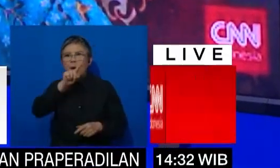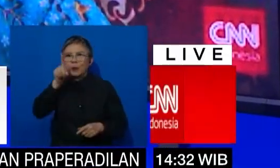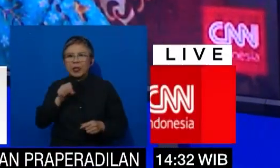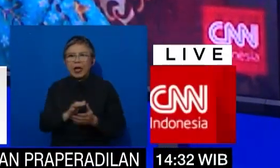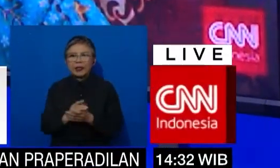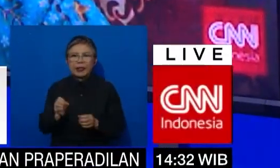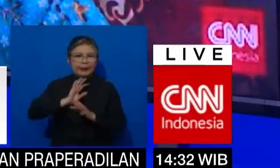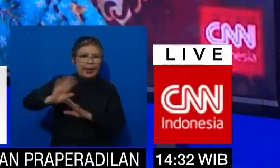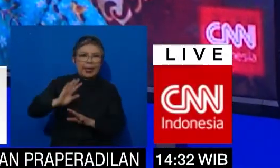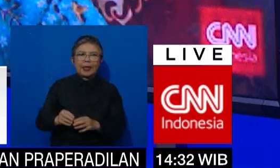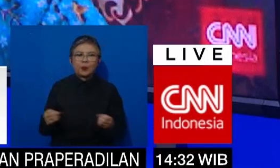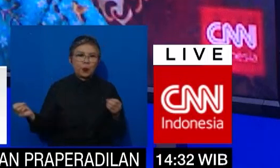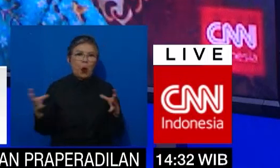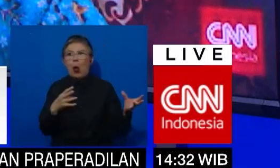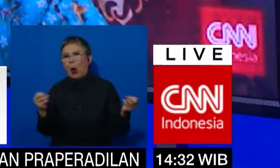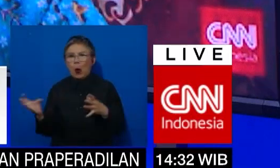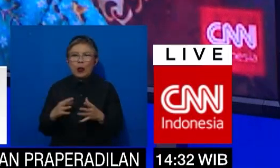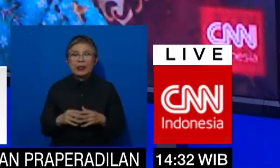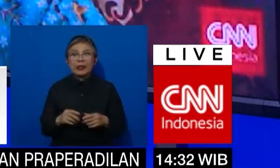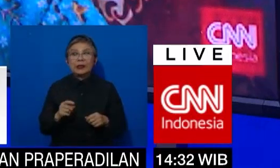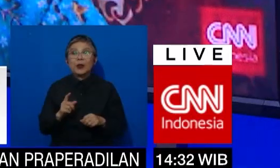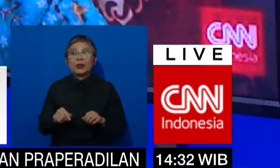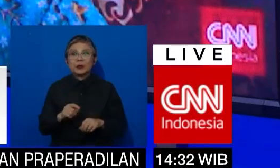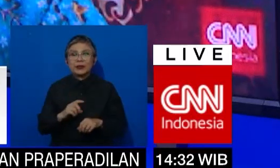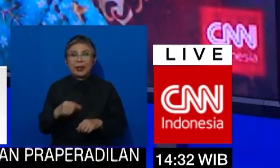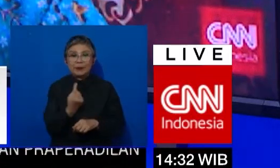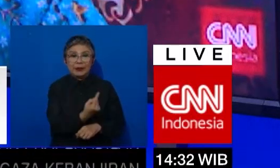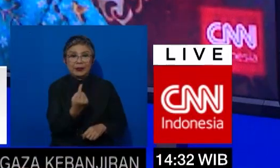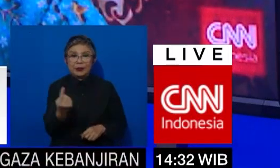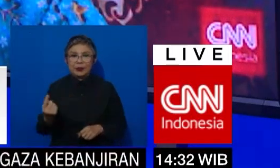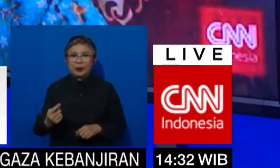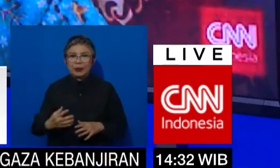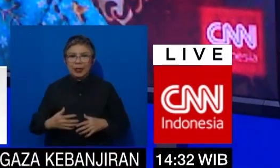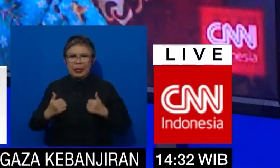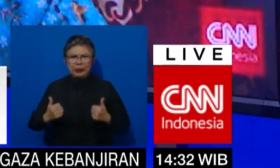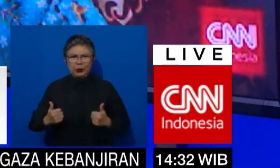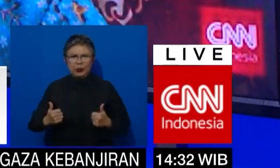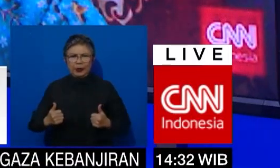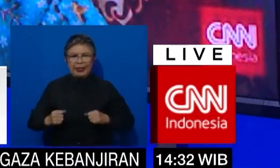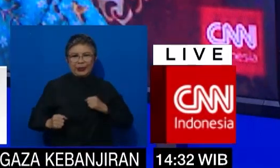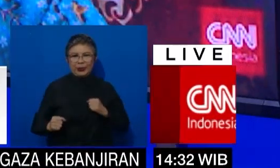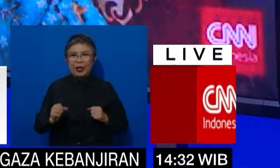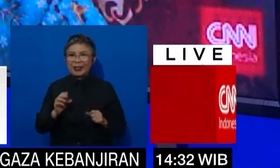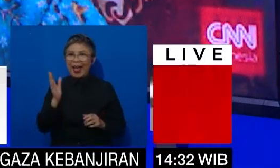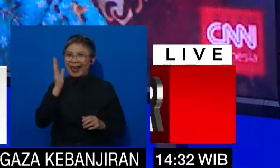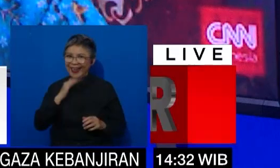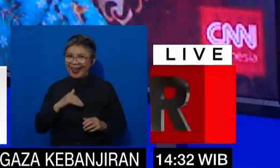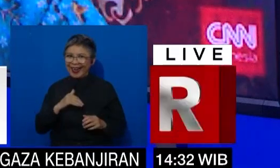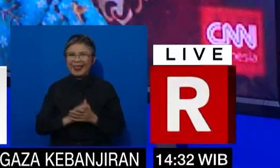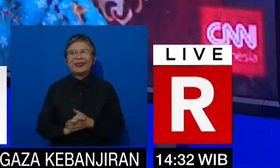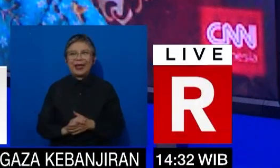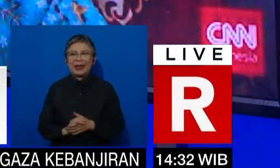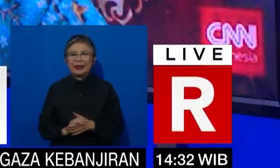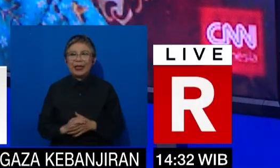juga sangkalan. Momen debat semakin seru ketika setiap capres menunjukkan gestur yang unik. Lalu apakah yang terlihat dalam debat